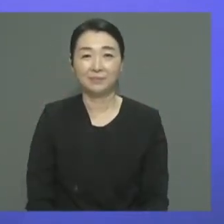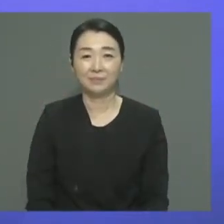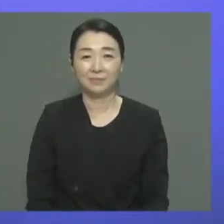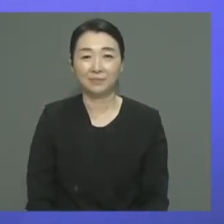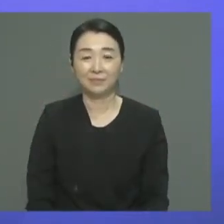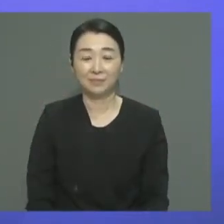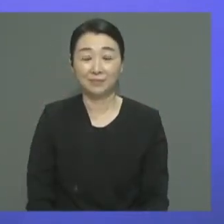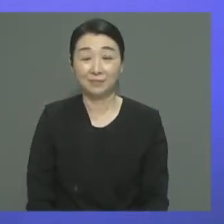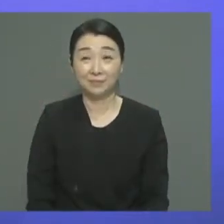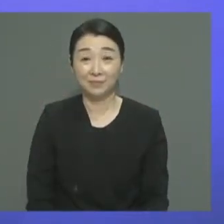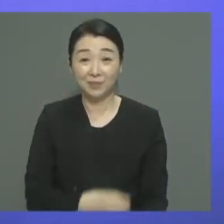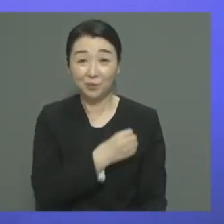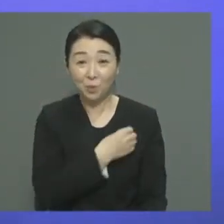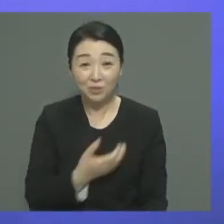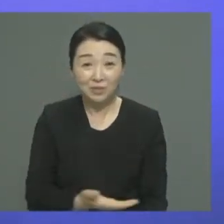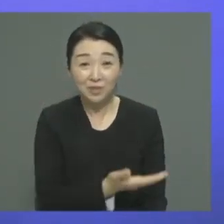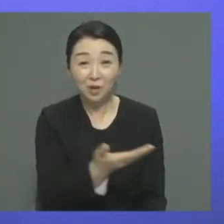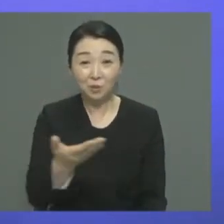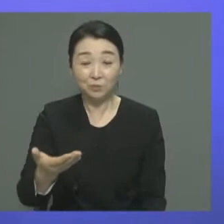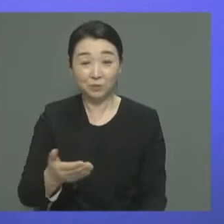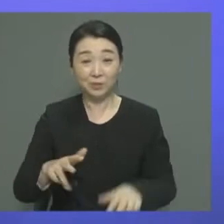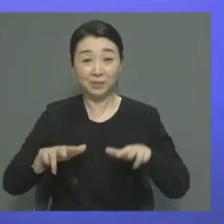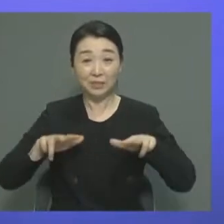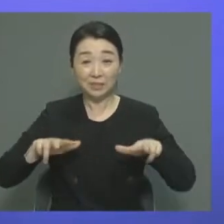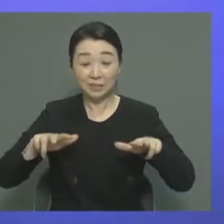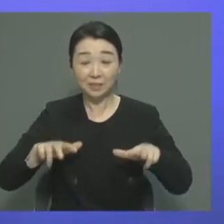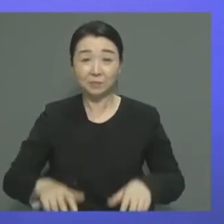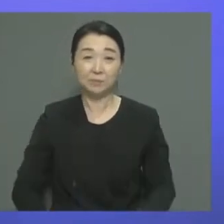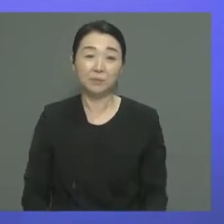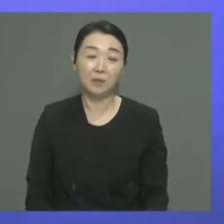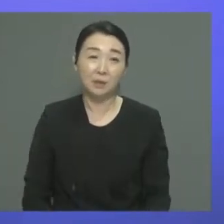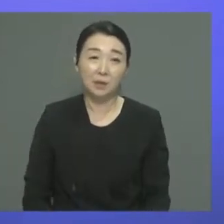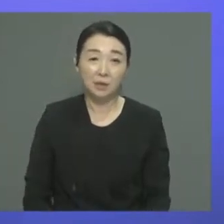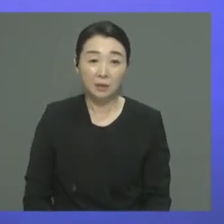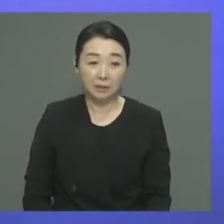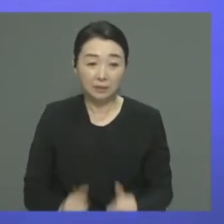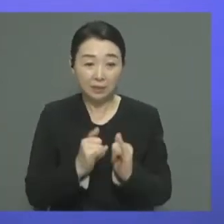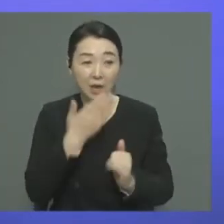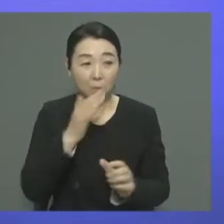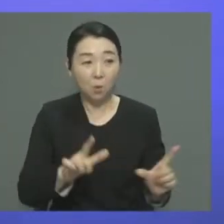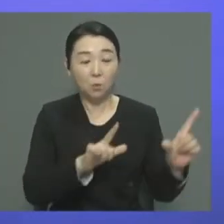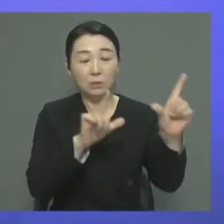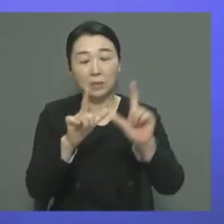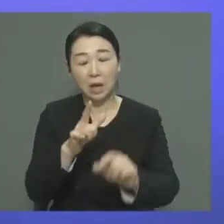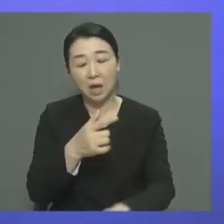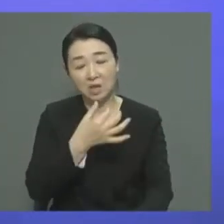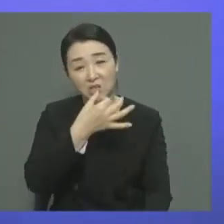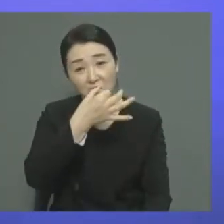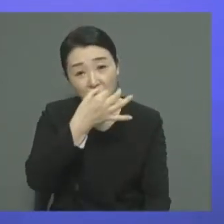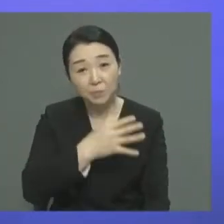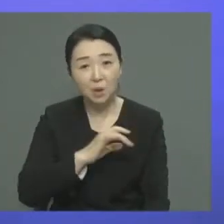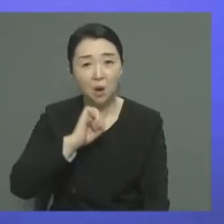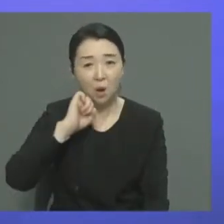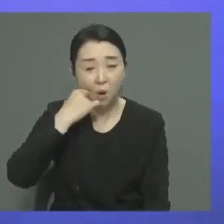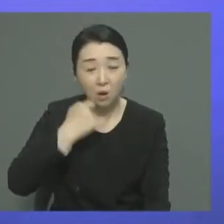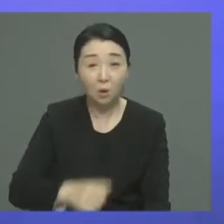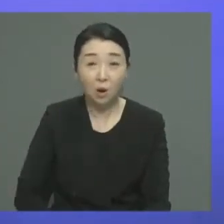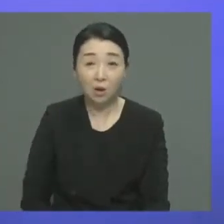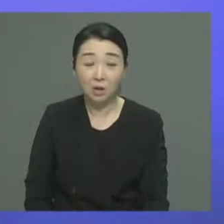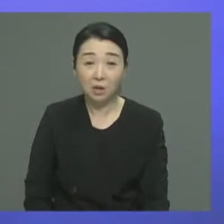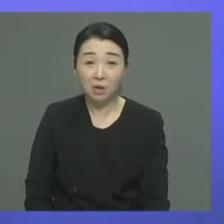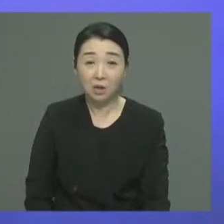당원 동지 여러분 지금 민생이 얘기입니다 이미 인생의 위기를 불러온 것이 바로